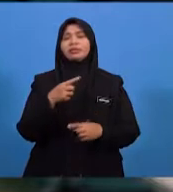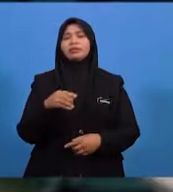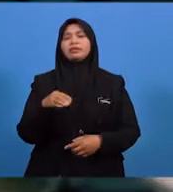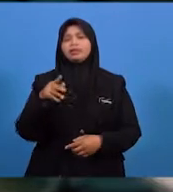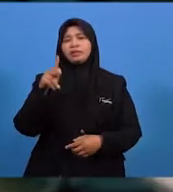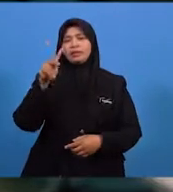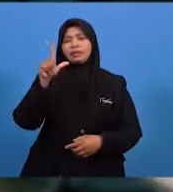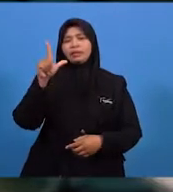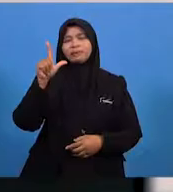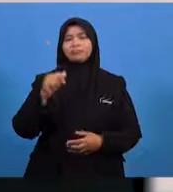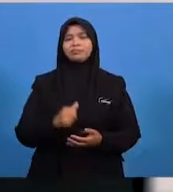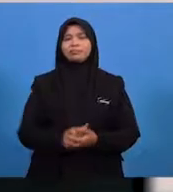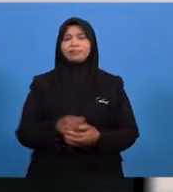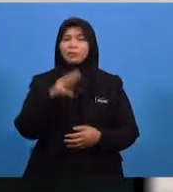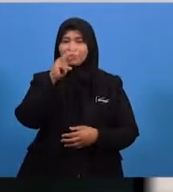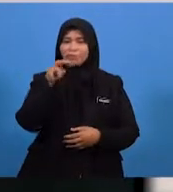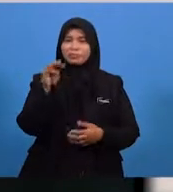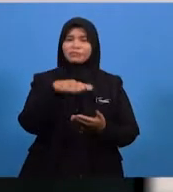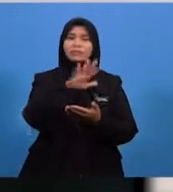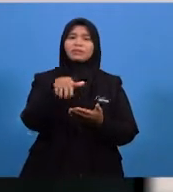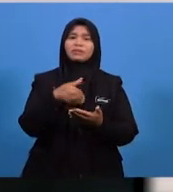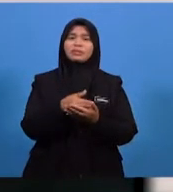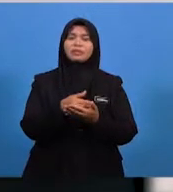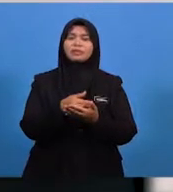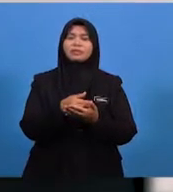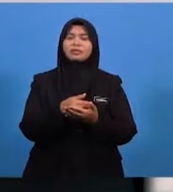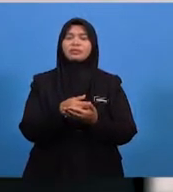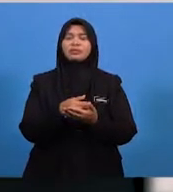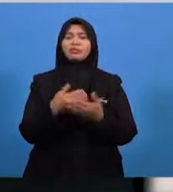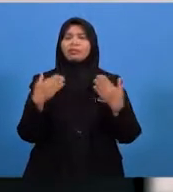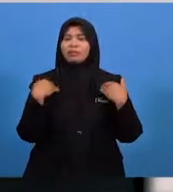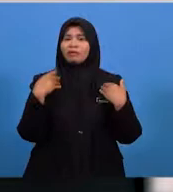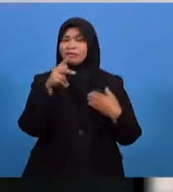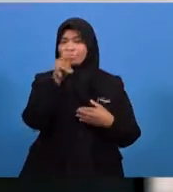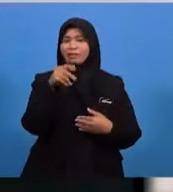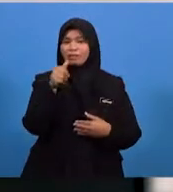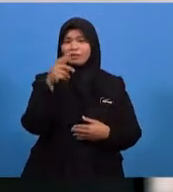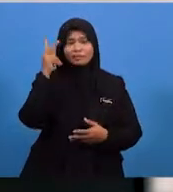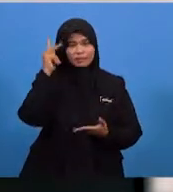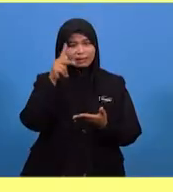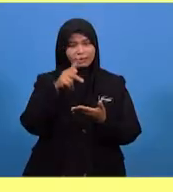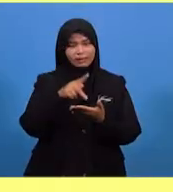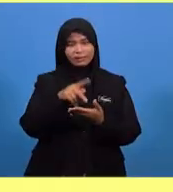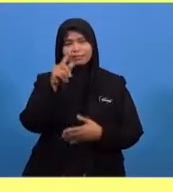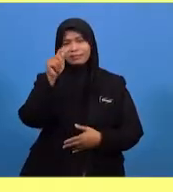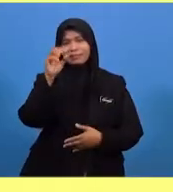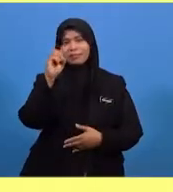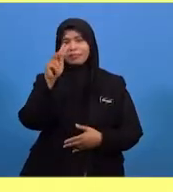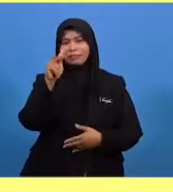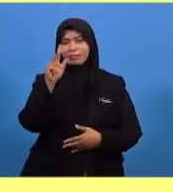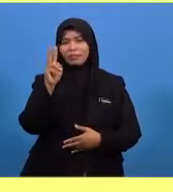Kuala Lumpur murid-murid sekalian adakah anda mengenali tokoh